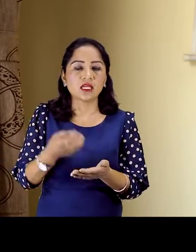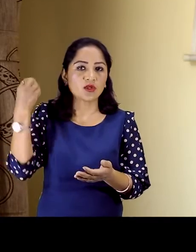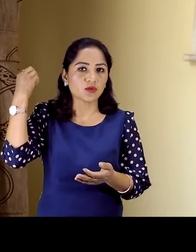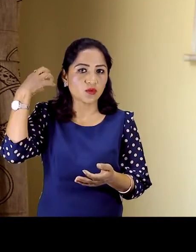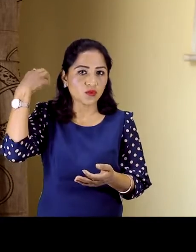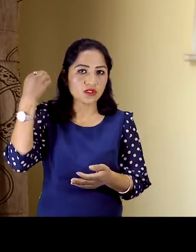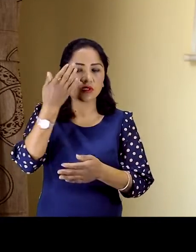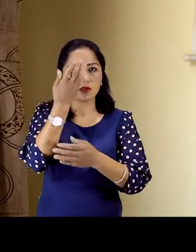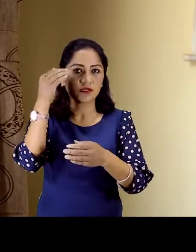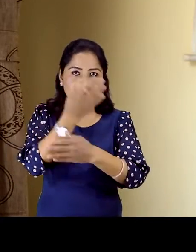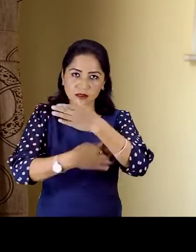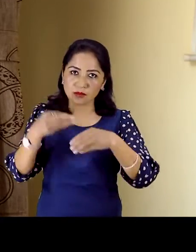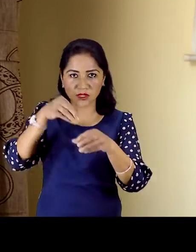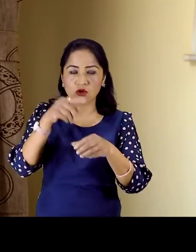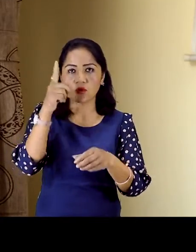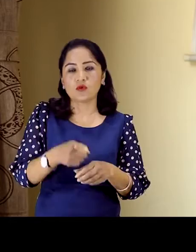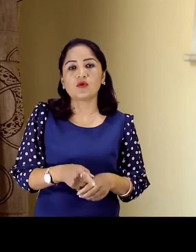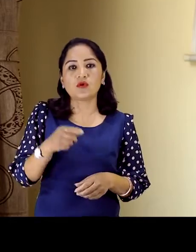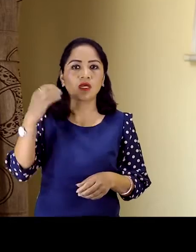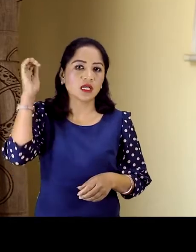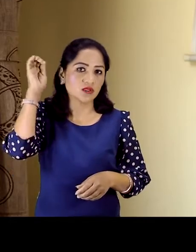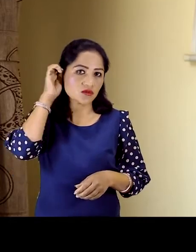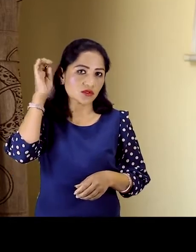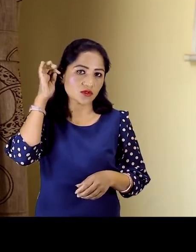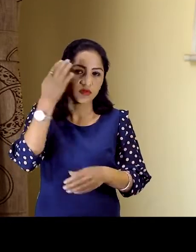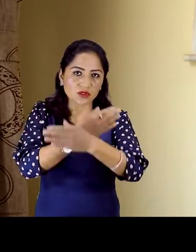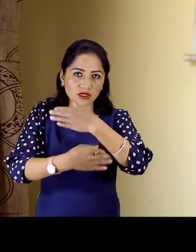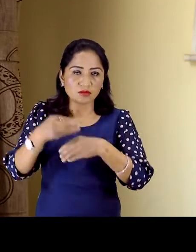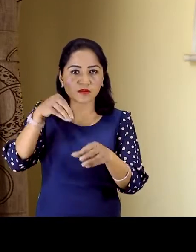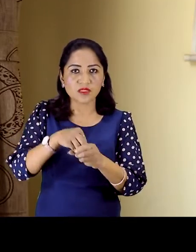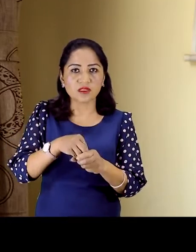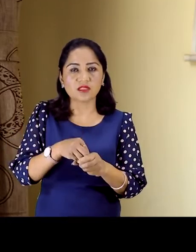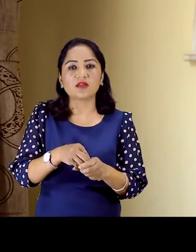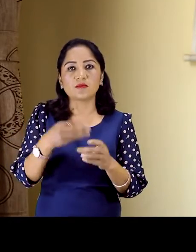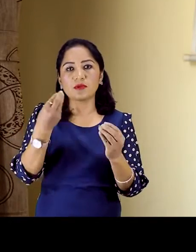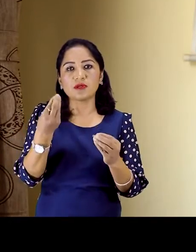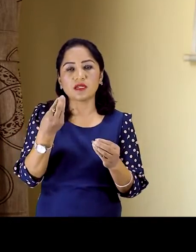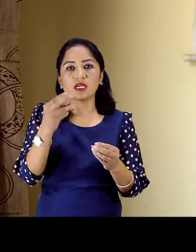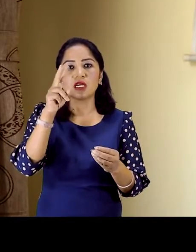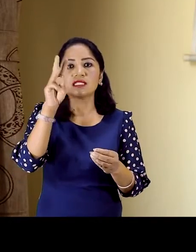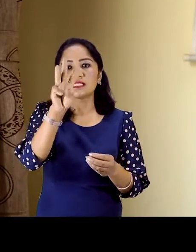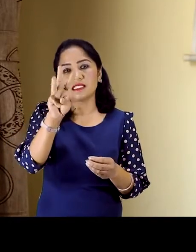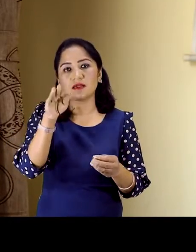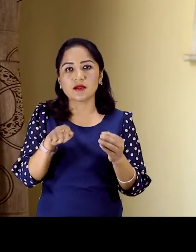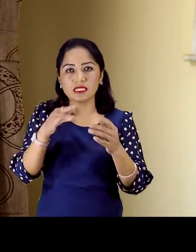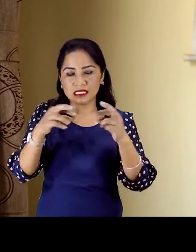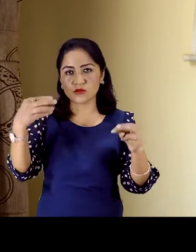hearing disability पित्रे परशा येरेन disability पित्र नर्मली थी टाइप्स उचा वान